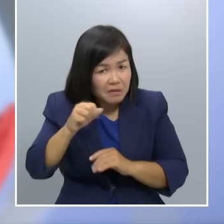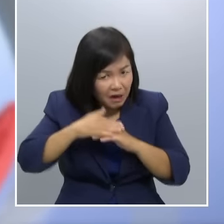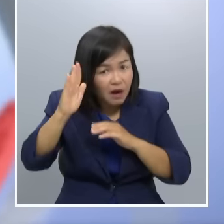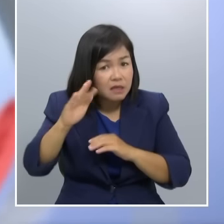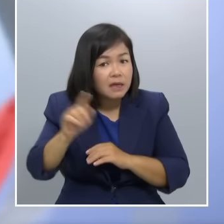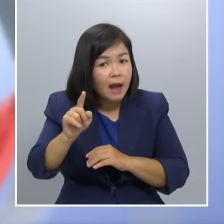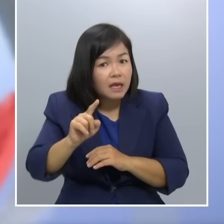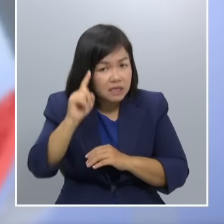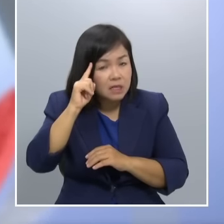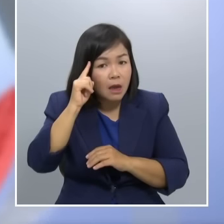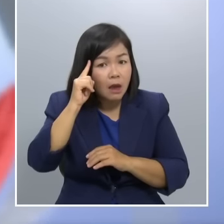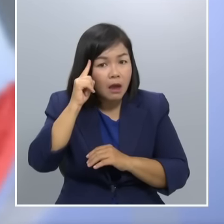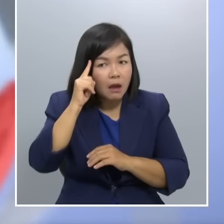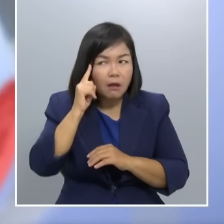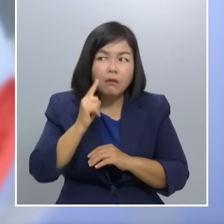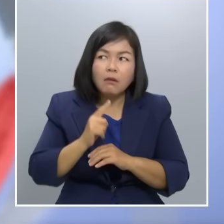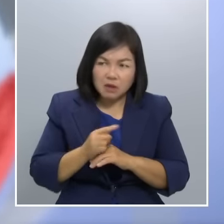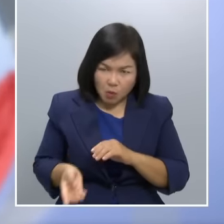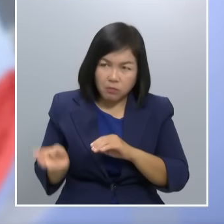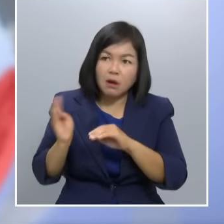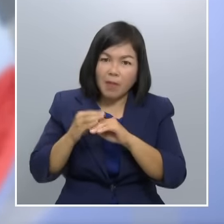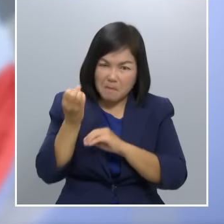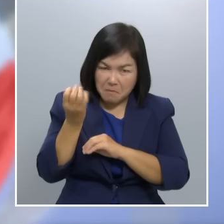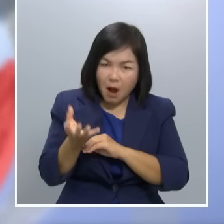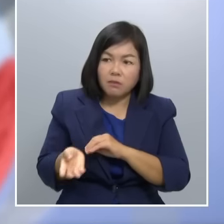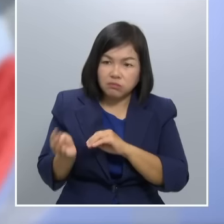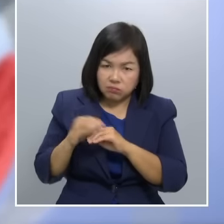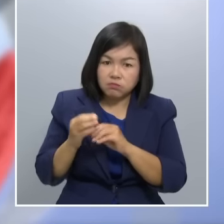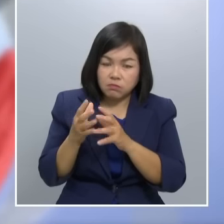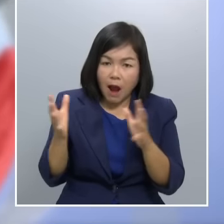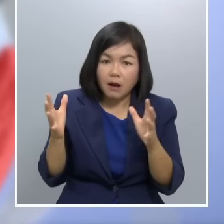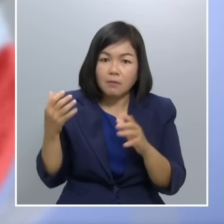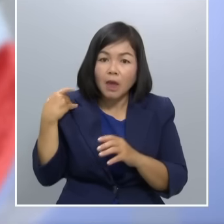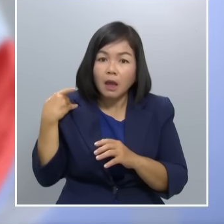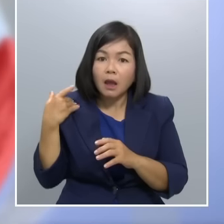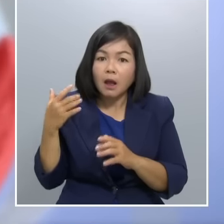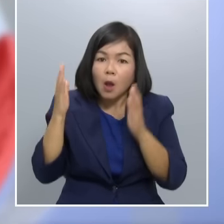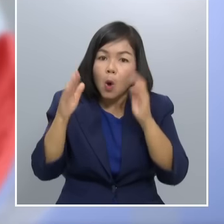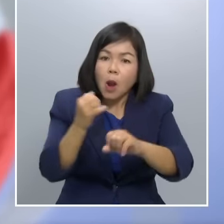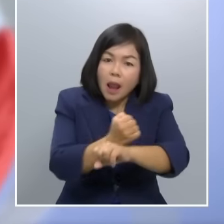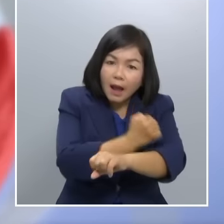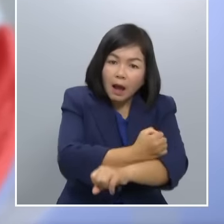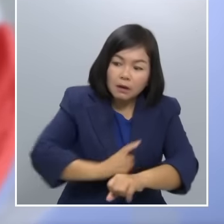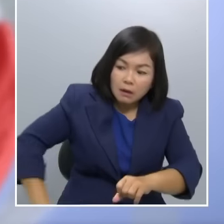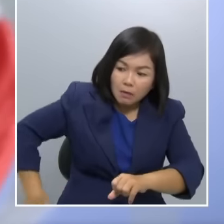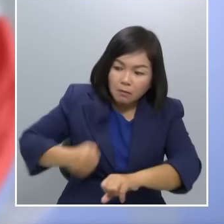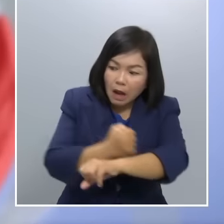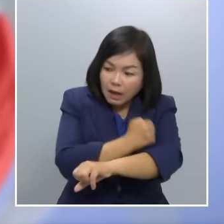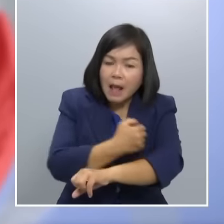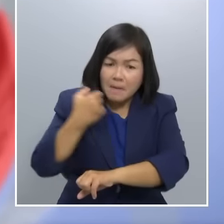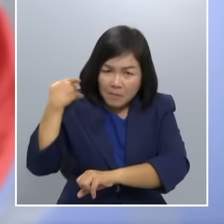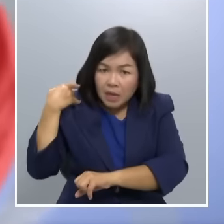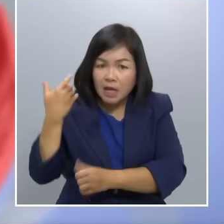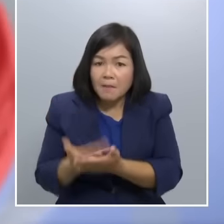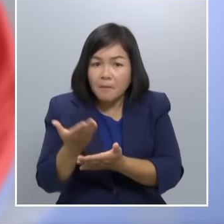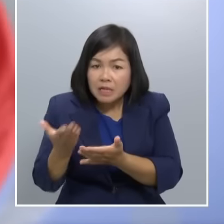อืน่าจะมีเยอะกว่านี้มีมากกว่านั้นแล้วเคก็เชื่อว่ามีต่างด้าวด้วยค่ะเป็นแรงงานที่เข้ามาทำ